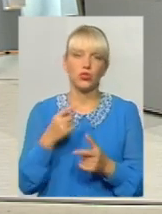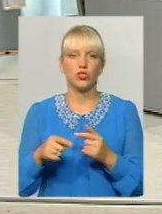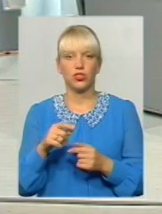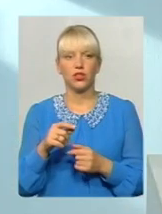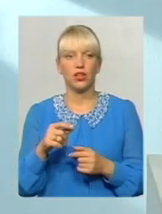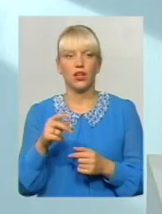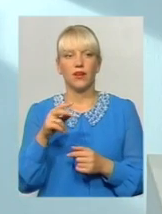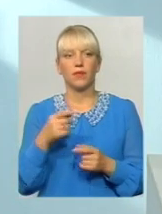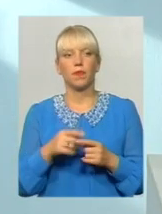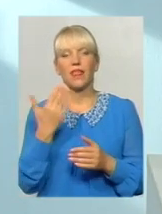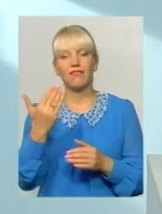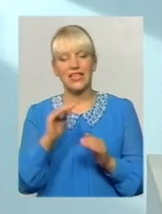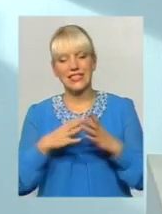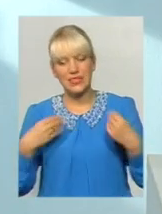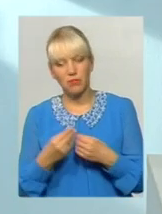би краще перебували би?